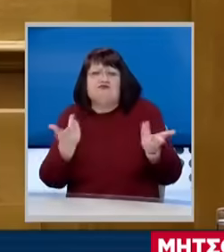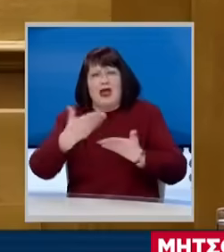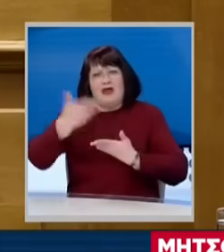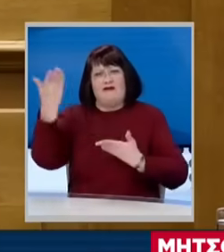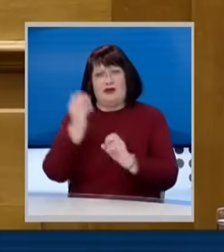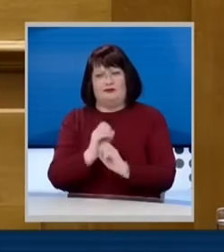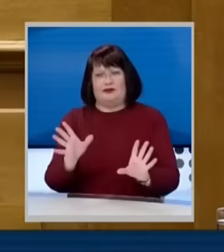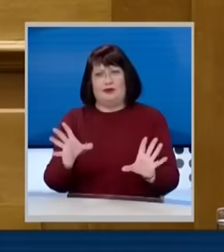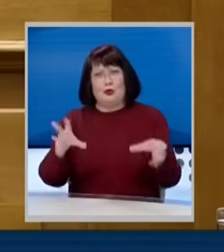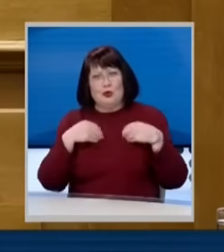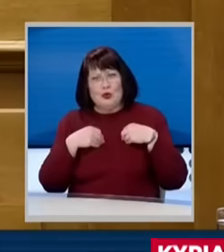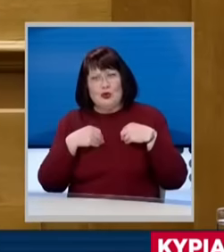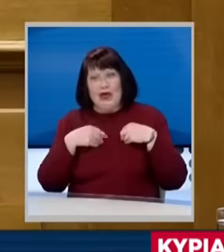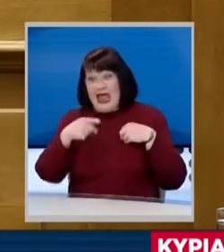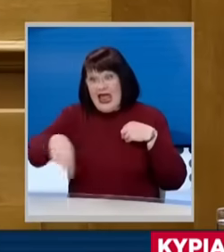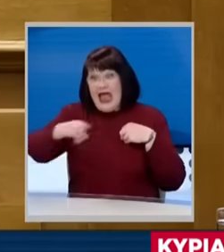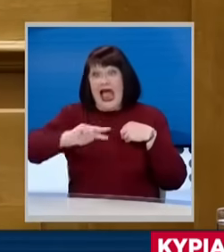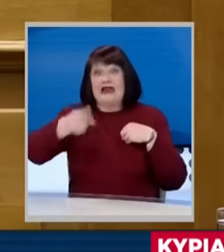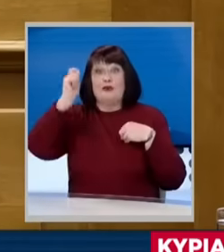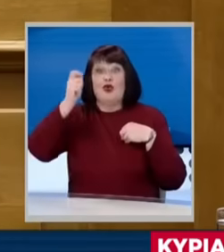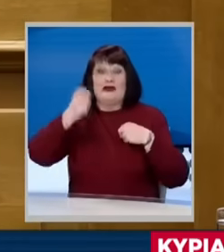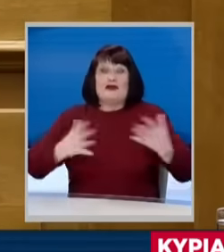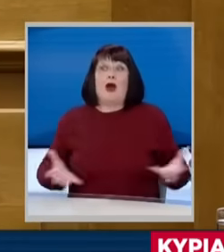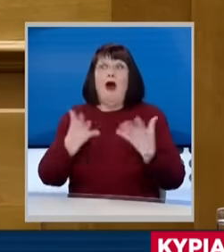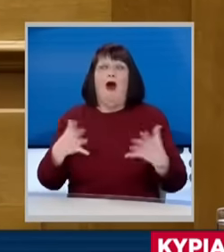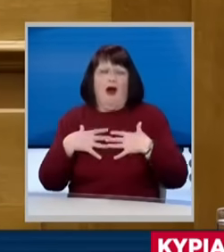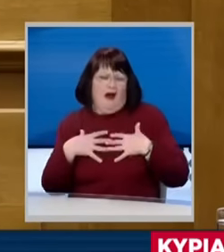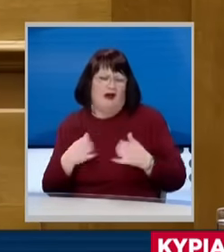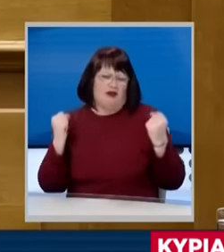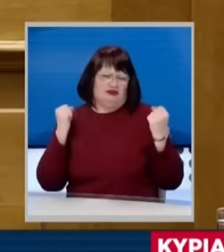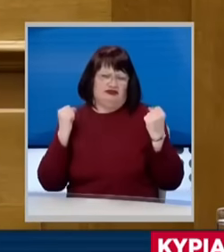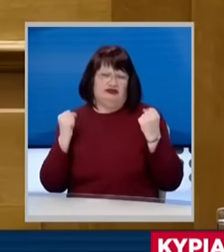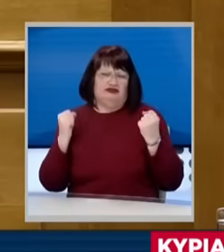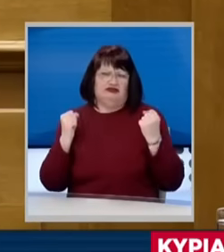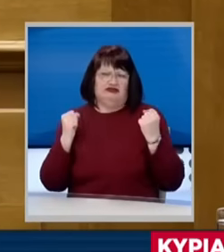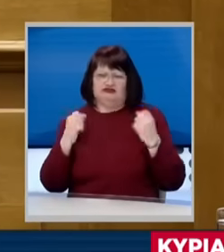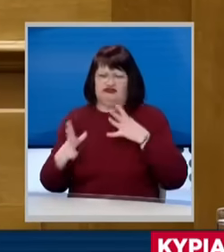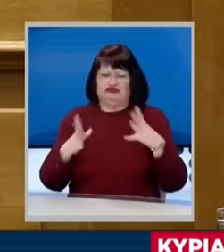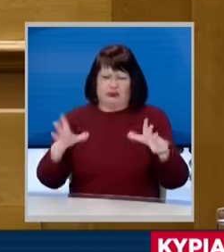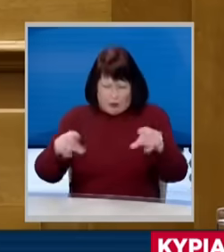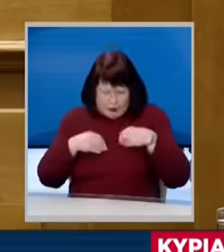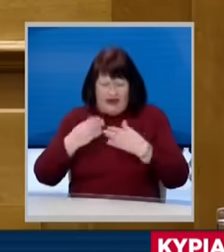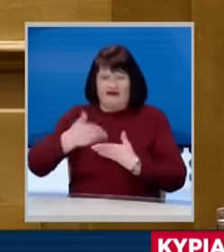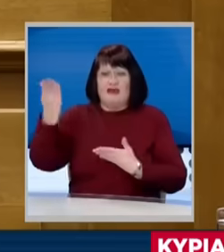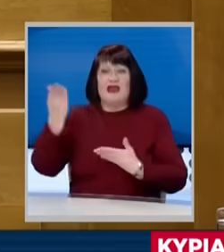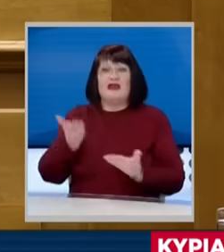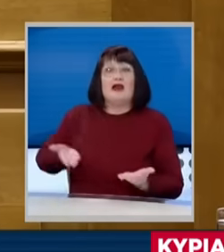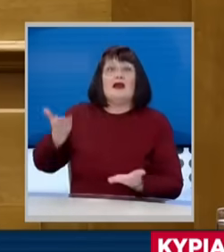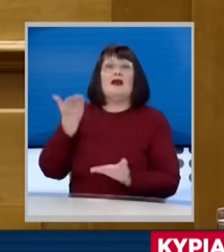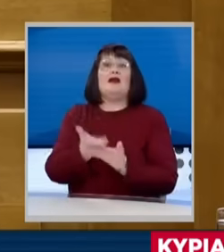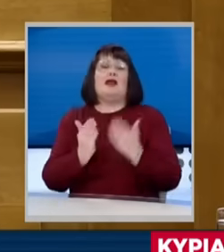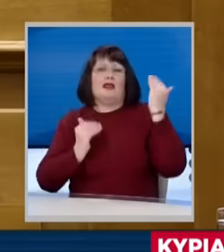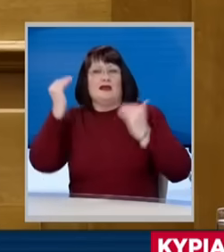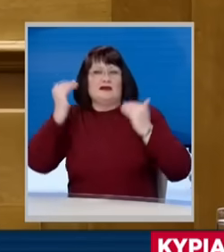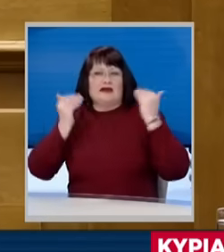δημοσίευμα λοιπόν υιοθετείται αμέσως από εσάς με το συνηθισμένο, οργισμένο και θυμωμένο σας ύφος και θέτεται θέματα δυσπιστίας.